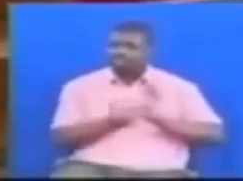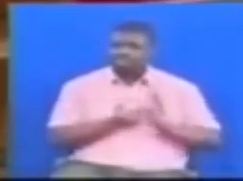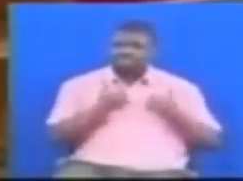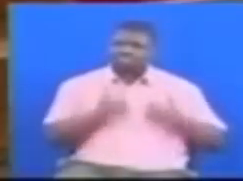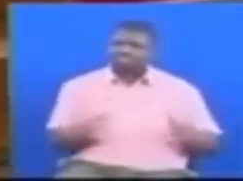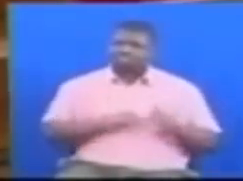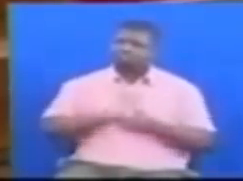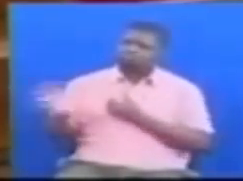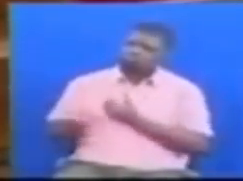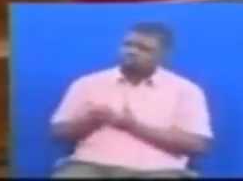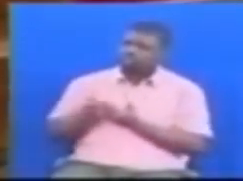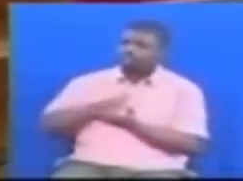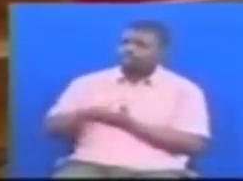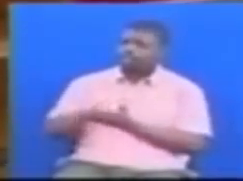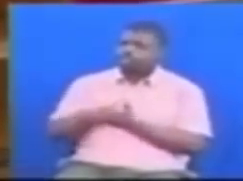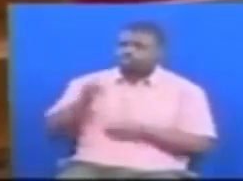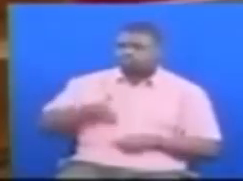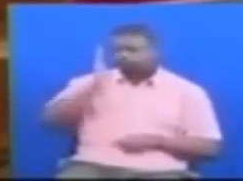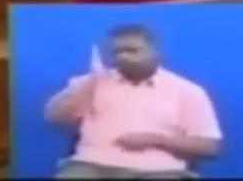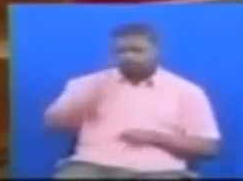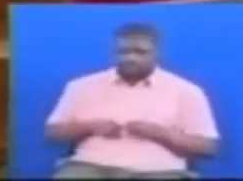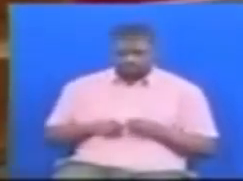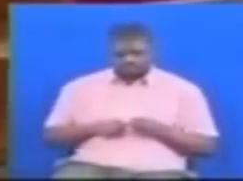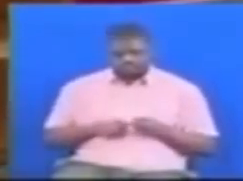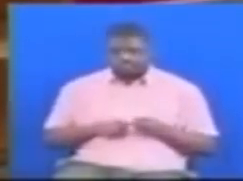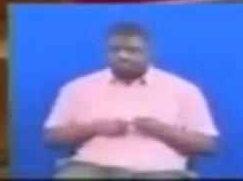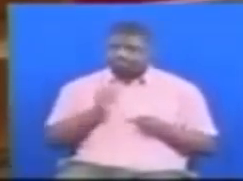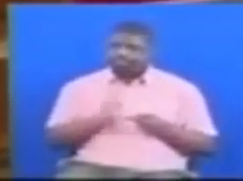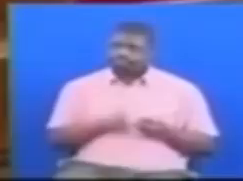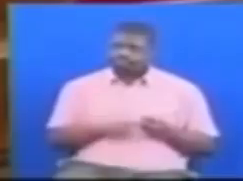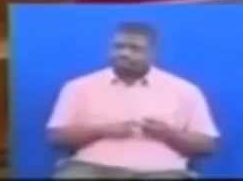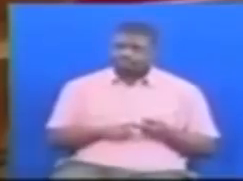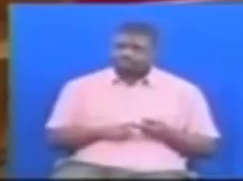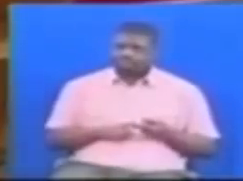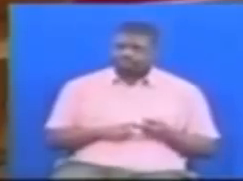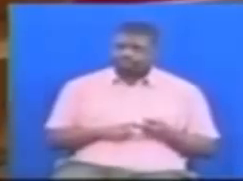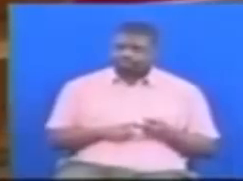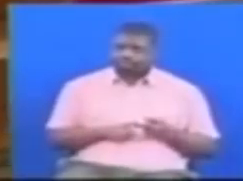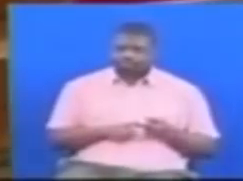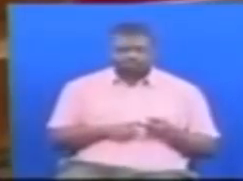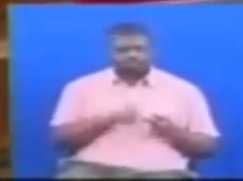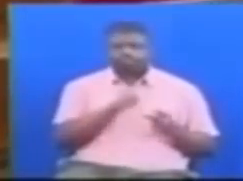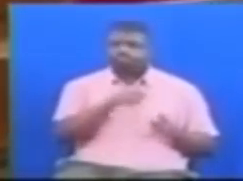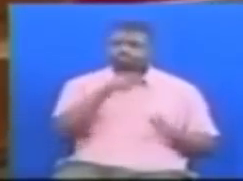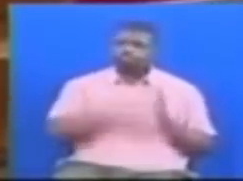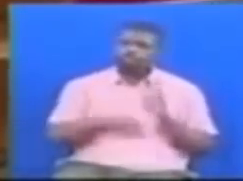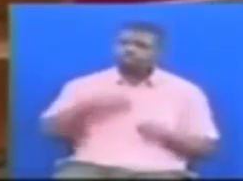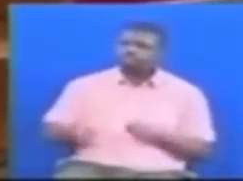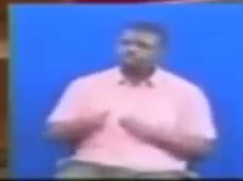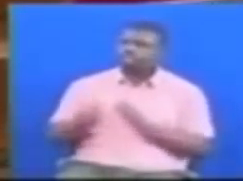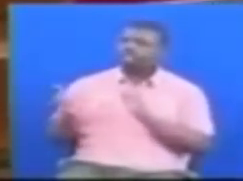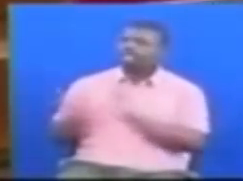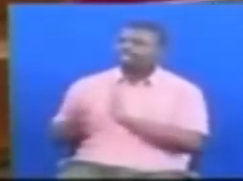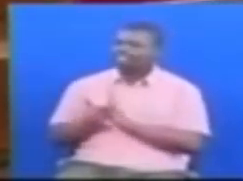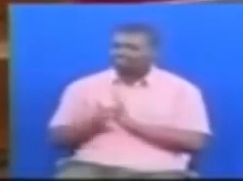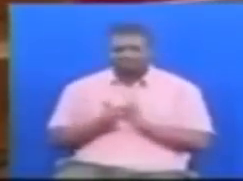Sheria. Kwa hiyo nisingependa kurudia maelezo ya serikali. Lakini swali la pili, kwa sababu swala hili sasa hivi liko chini ya Waziri wa Katiba